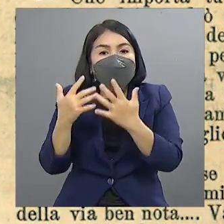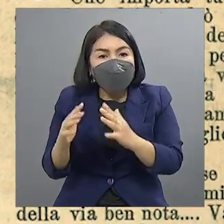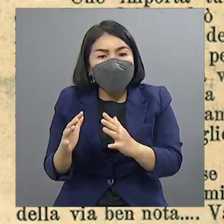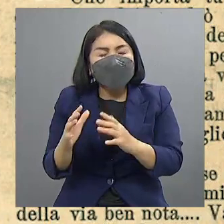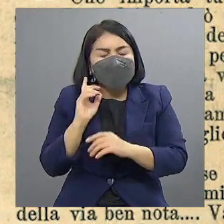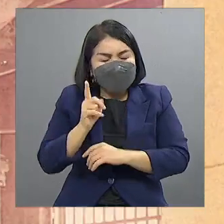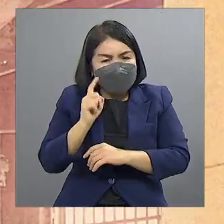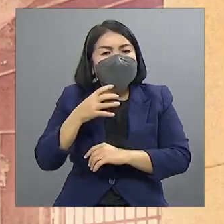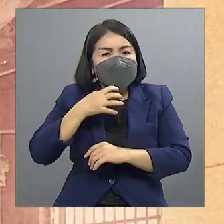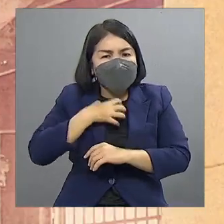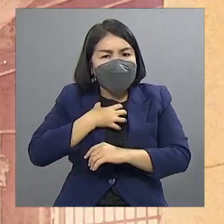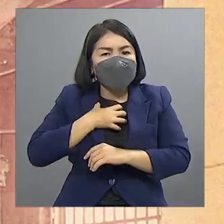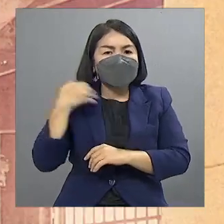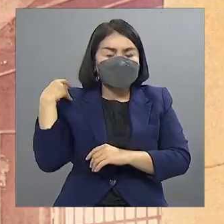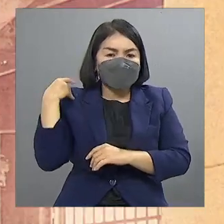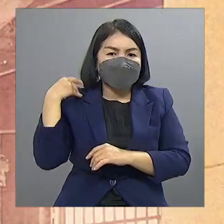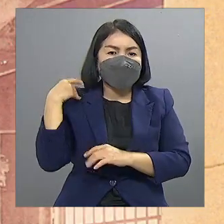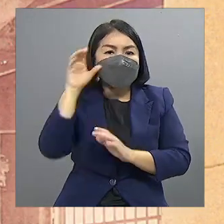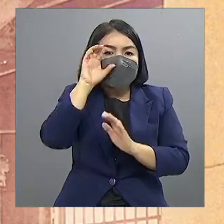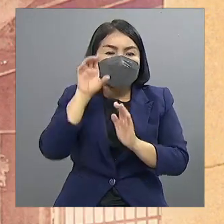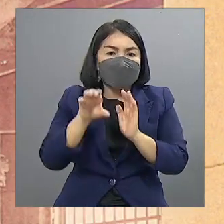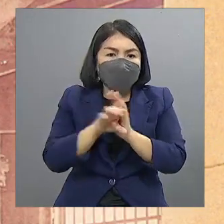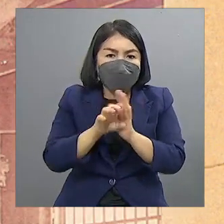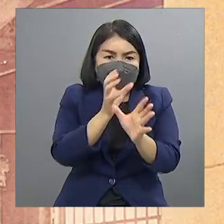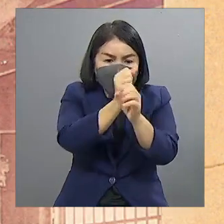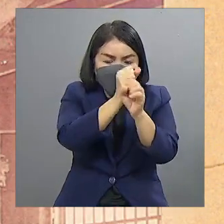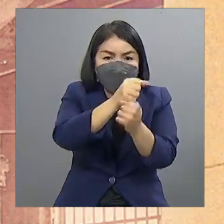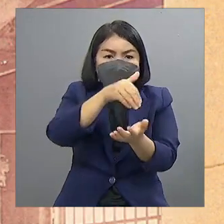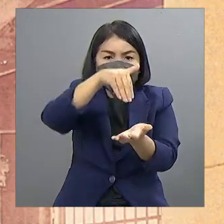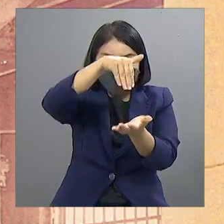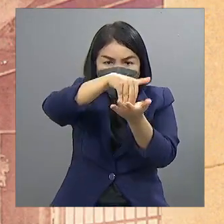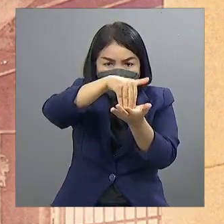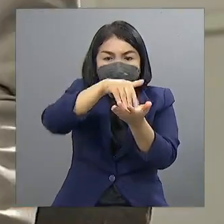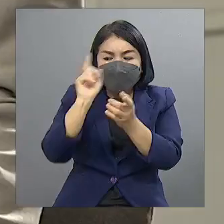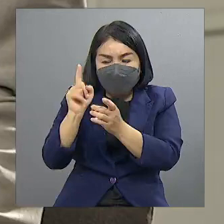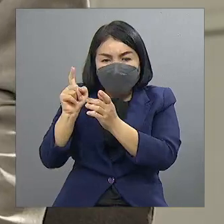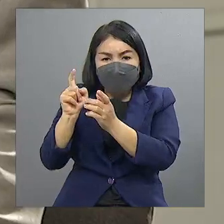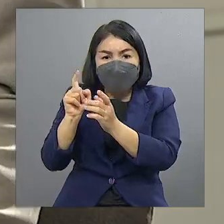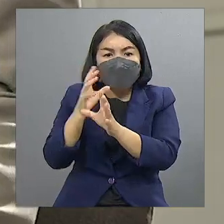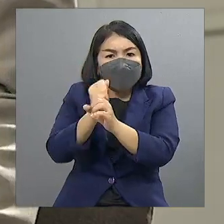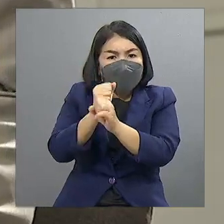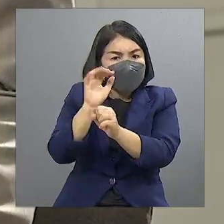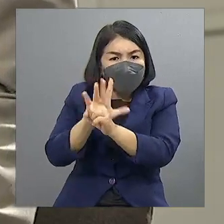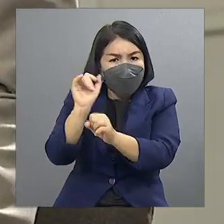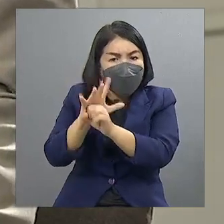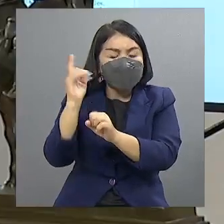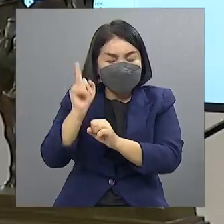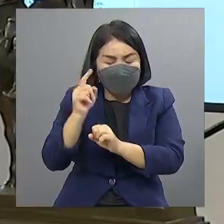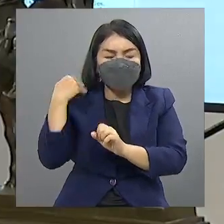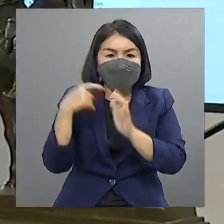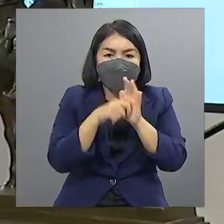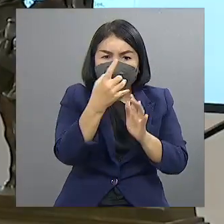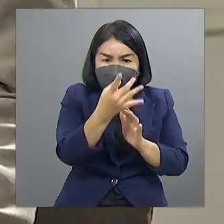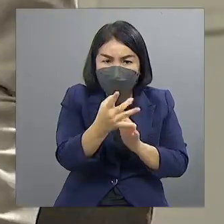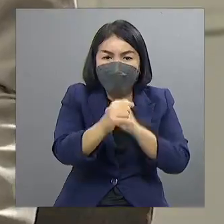รีย ์ครับ เท่านั้นมันมีเหตุผลหลายอย่างนะครับซึ่งวันนี้ผมอยากจะอธิบายว่าพุทธศักราช2442